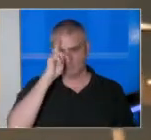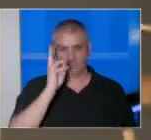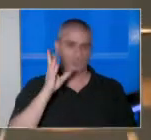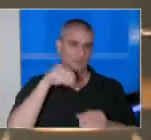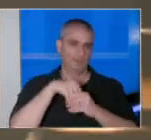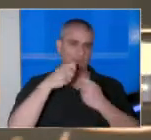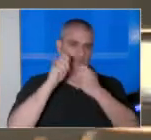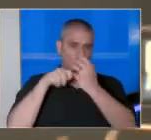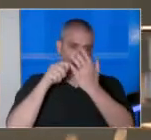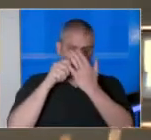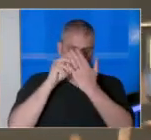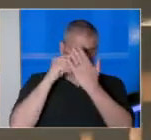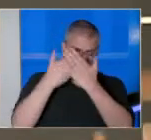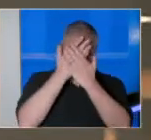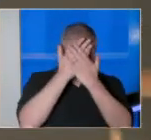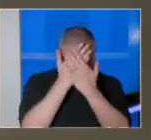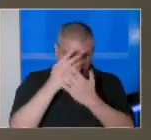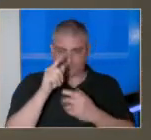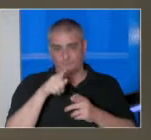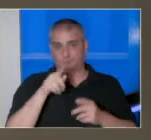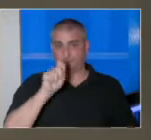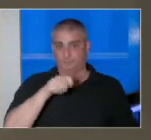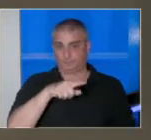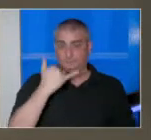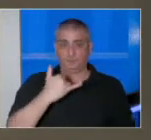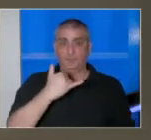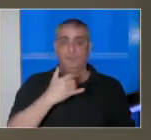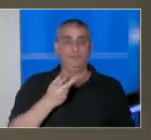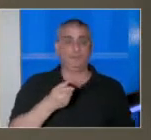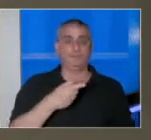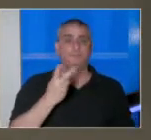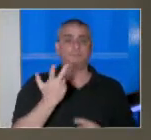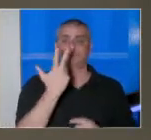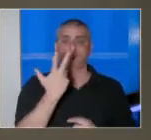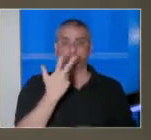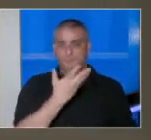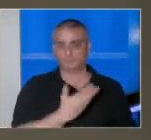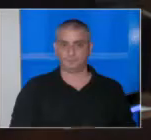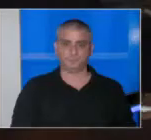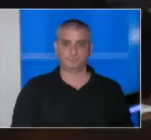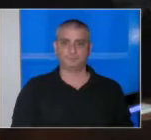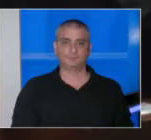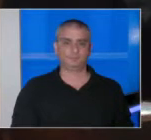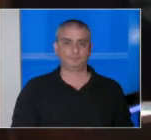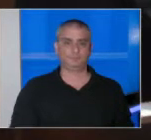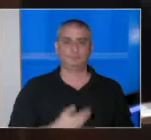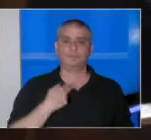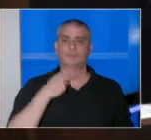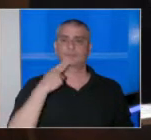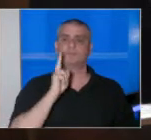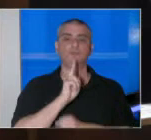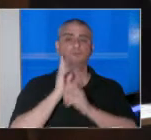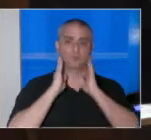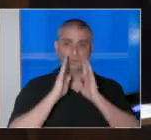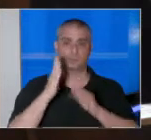הכניס חברי כנסת חדשים למשכן. היום הצהירו אמונים שלושה מהם. הנה. אני מתחייב לשמור